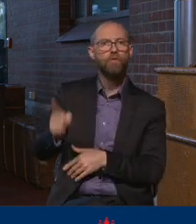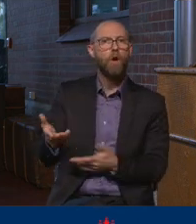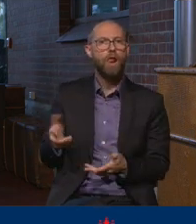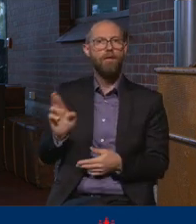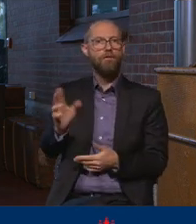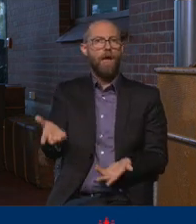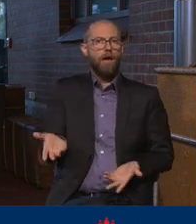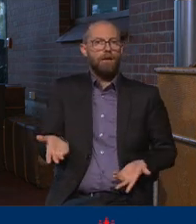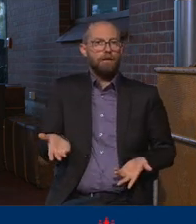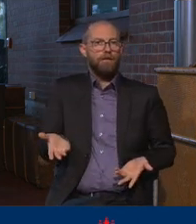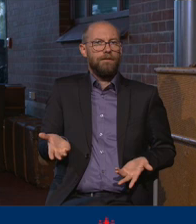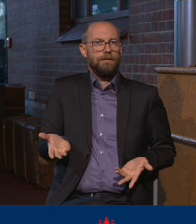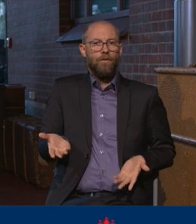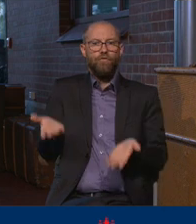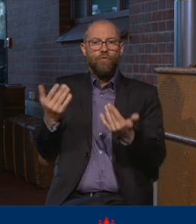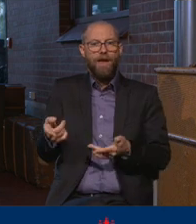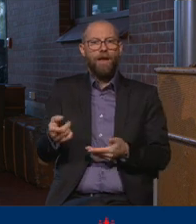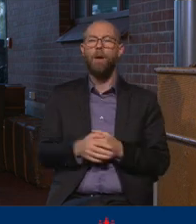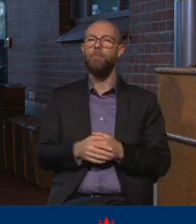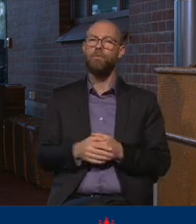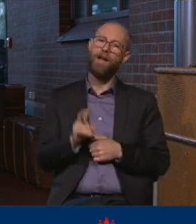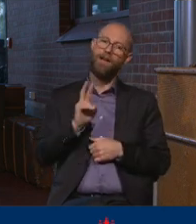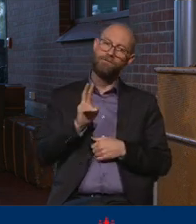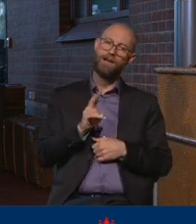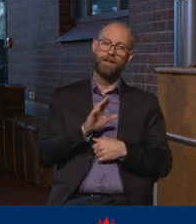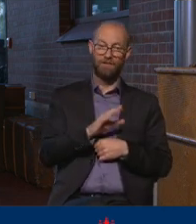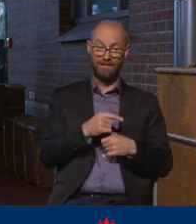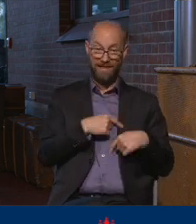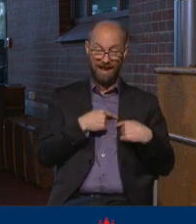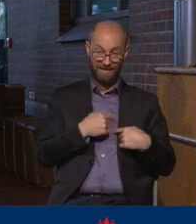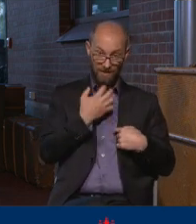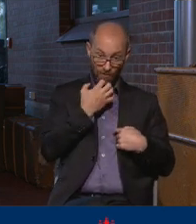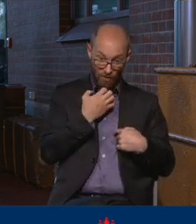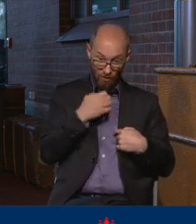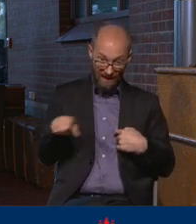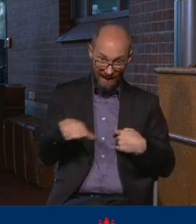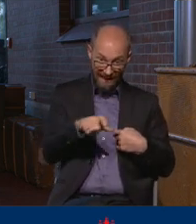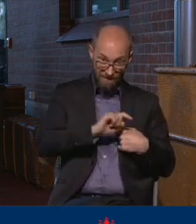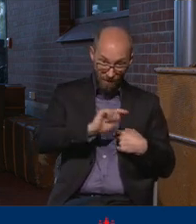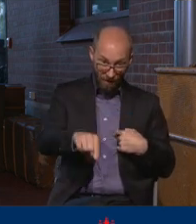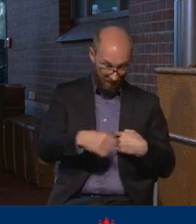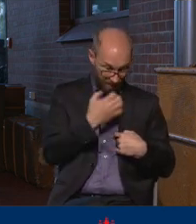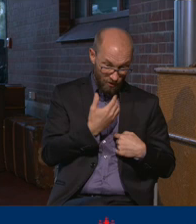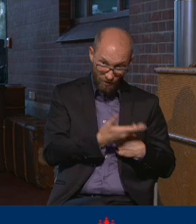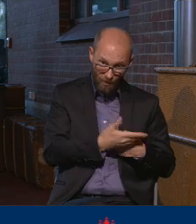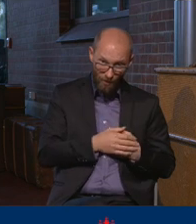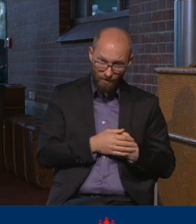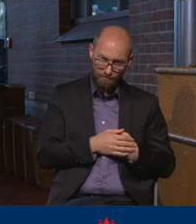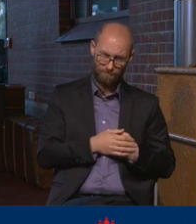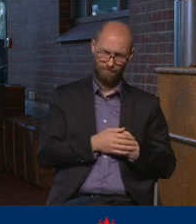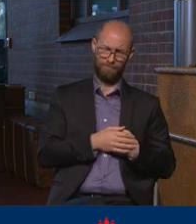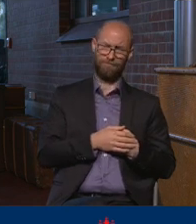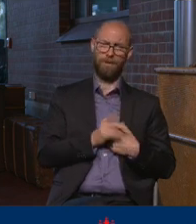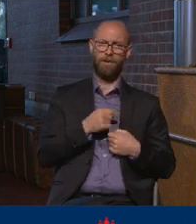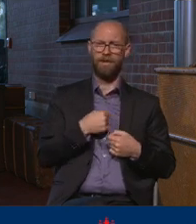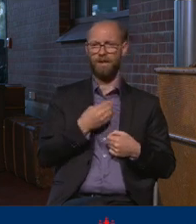es ist jetzt plötzlich der herzenswunsch der fälle drin und vettel an die elbe zu kommen ich hatte bisher immer den eines war